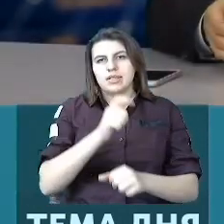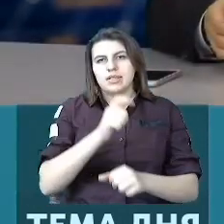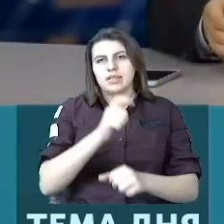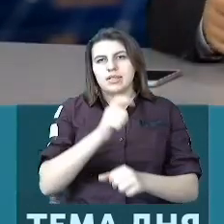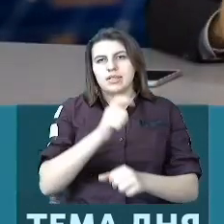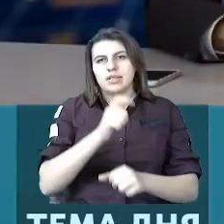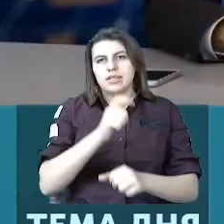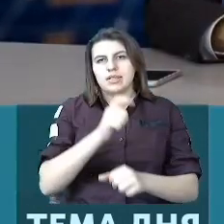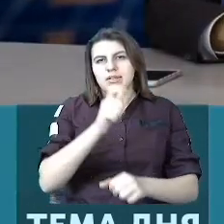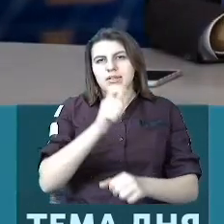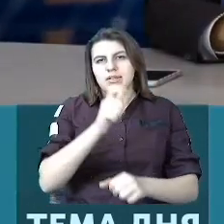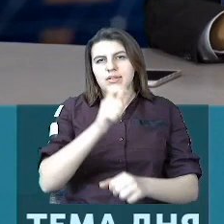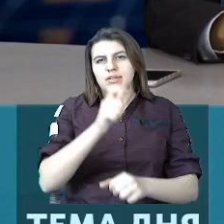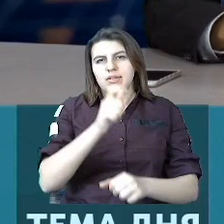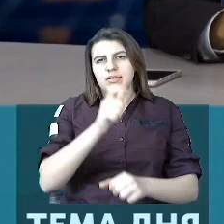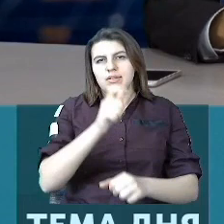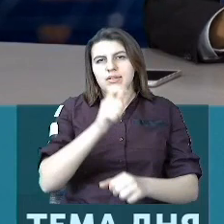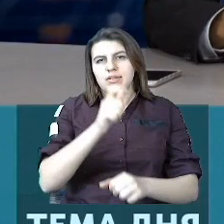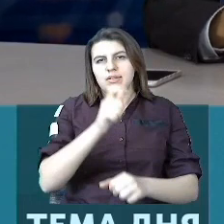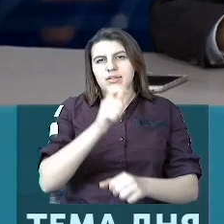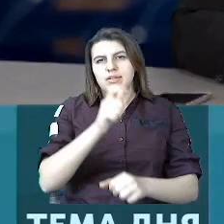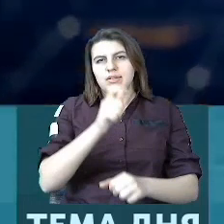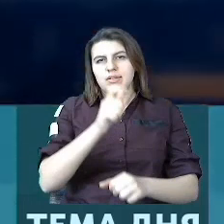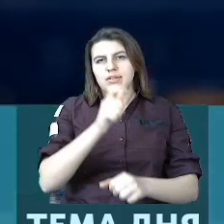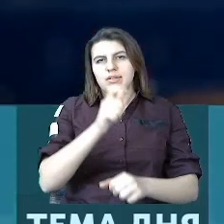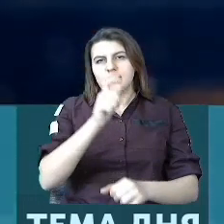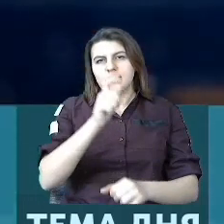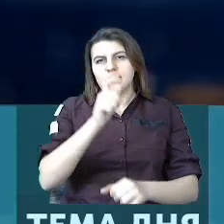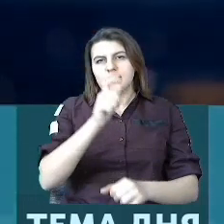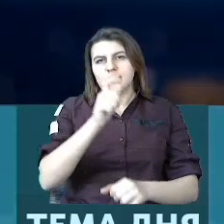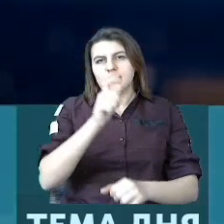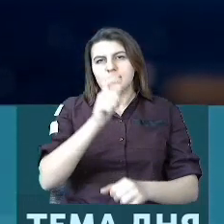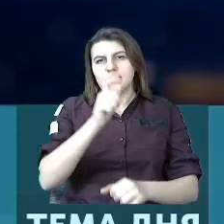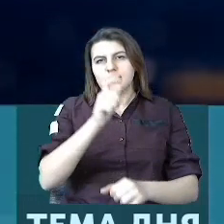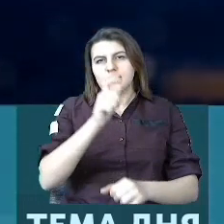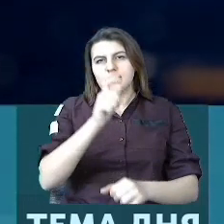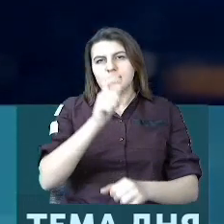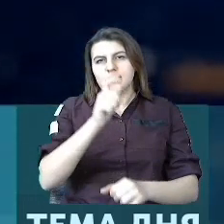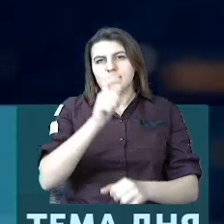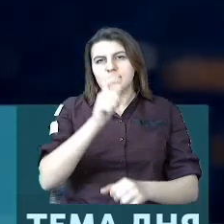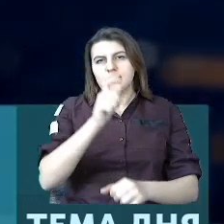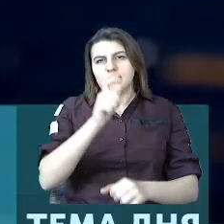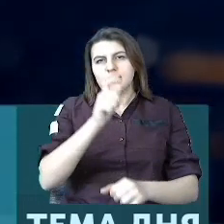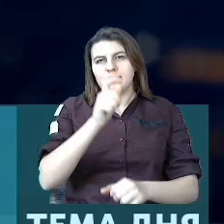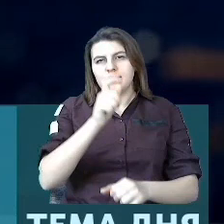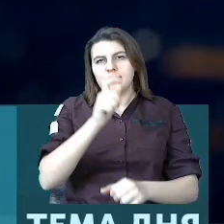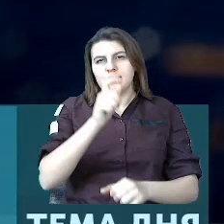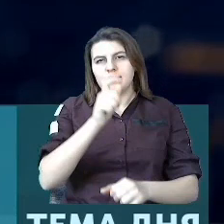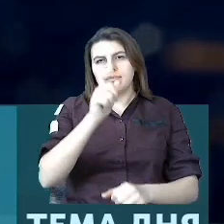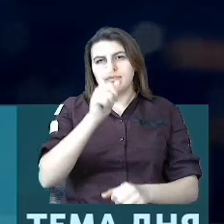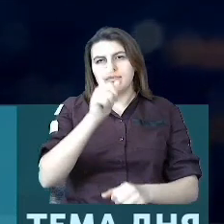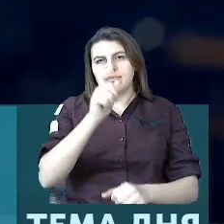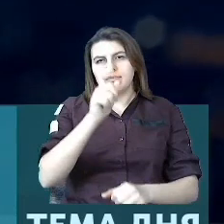Почули вас. Дякуємо, пане Валерію, за те, що долучились до цієї розмови. Валерій Черниш, голова Федерації профспілок Луганської області, був з нами на